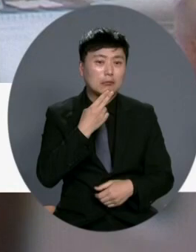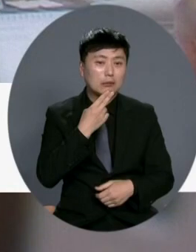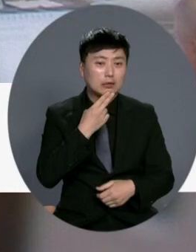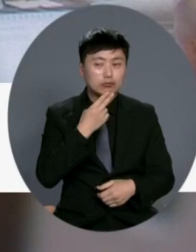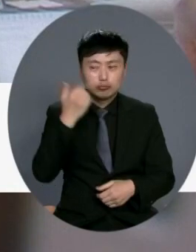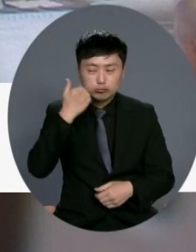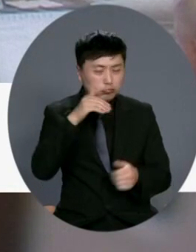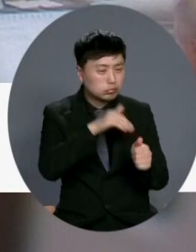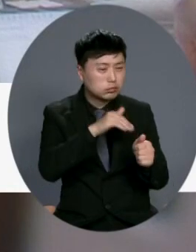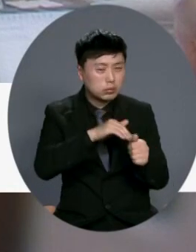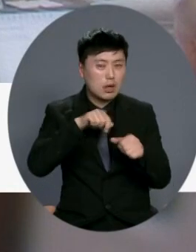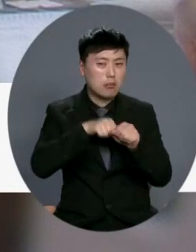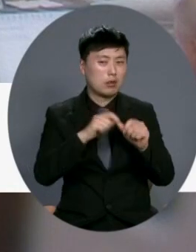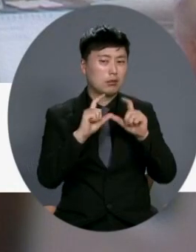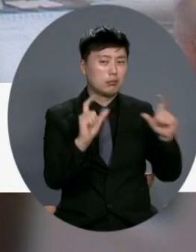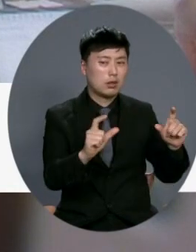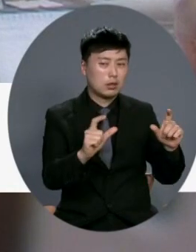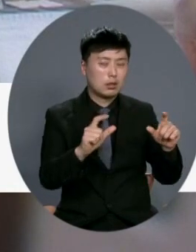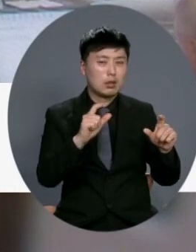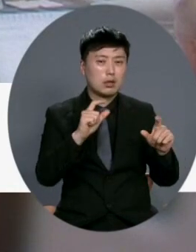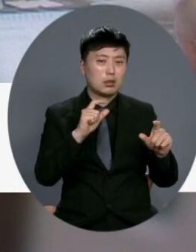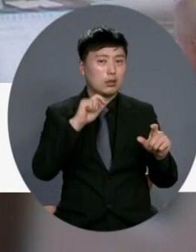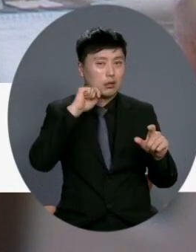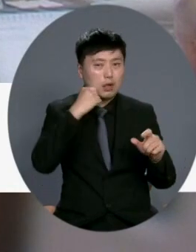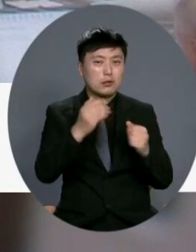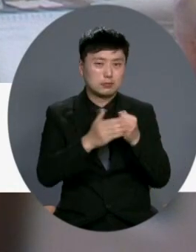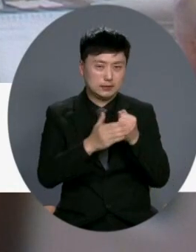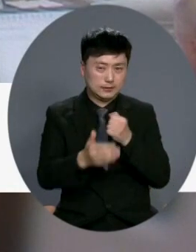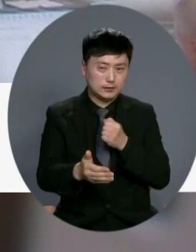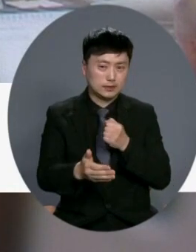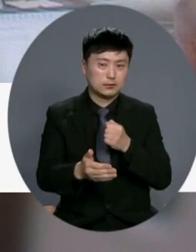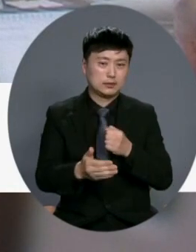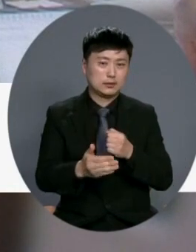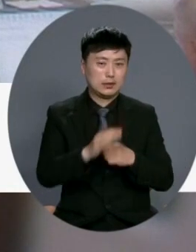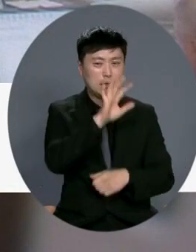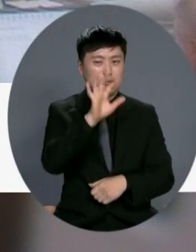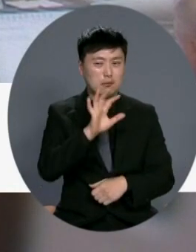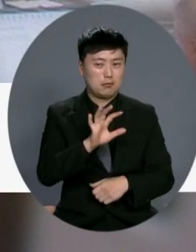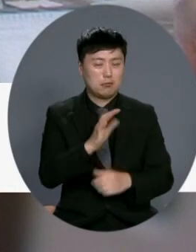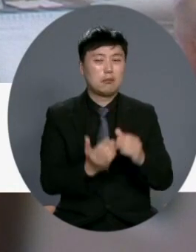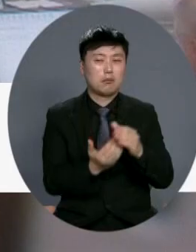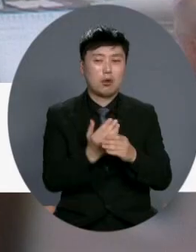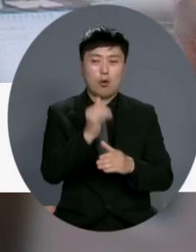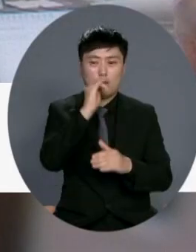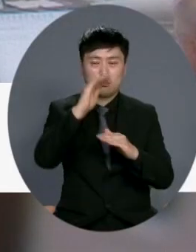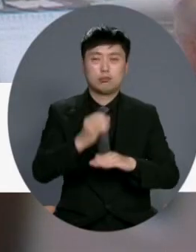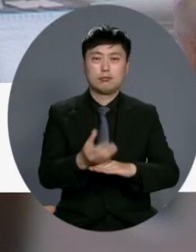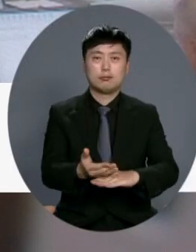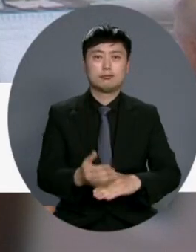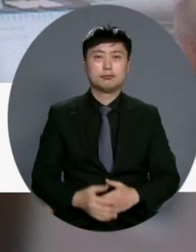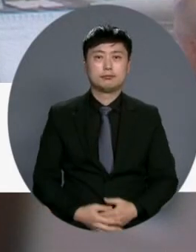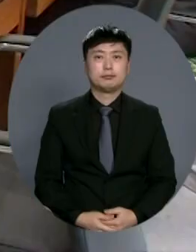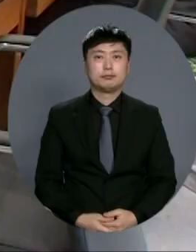이를 강제하거나 처벌하기가 쉽지 않아서 법에 사각지대에 있다는 지적이 나옵니다. 장성훈 기자입니다.